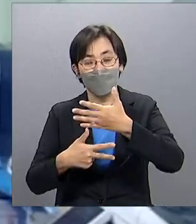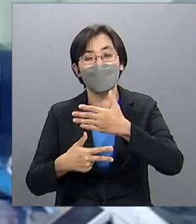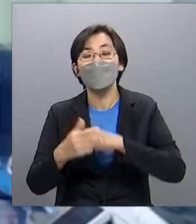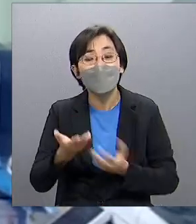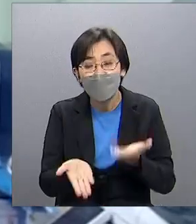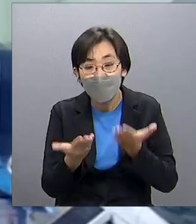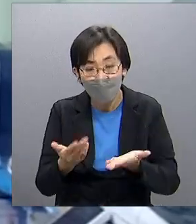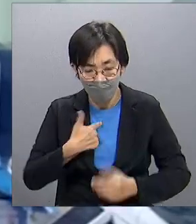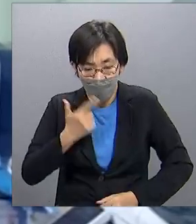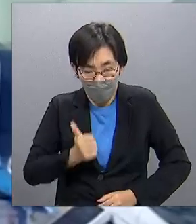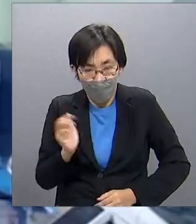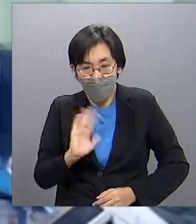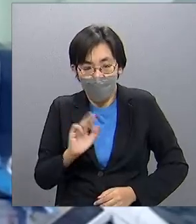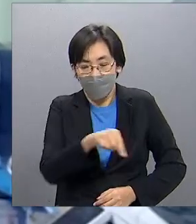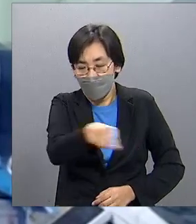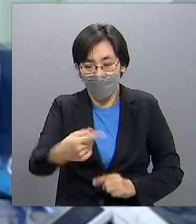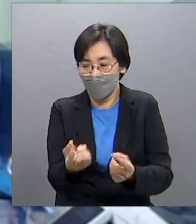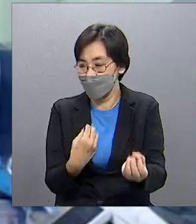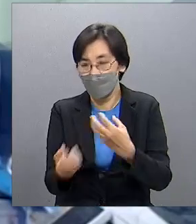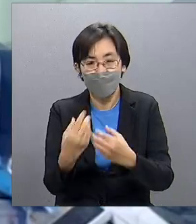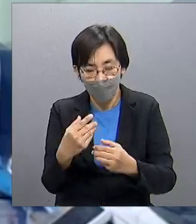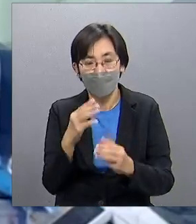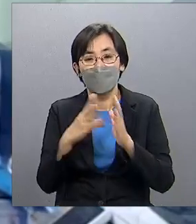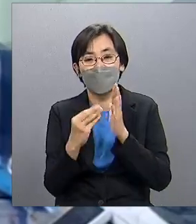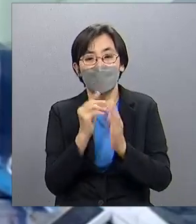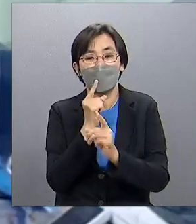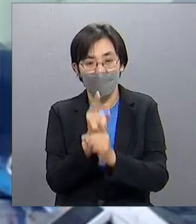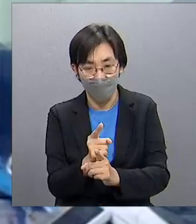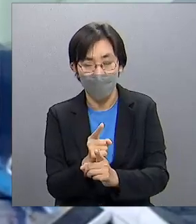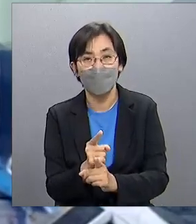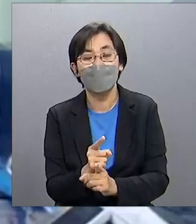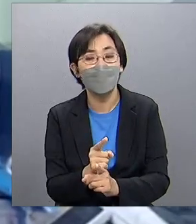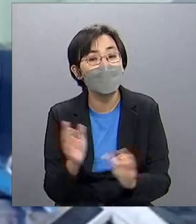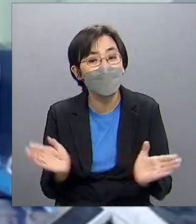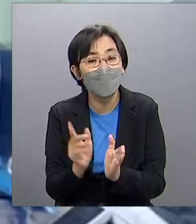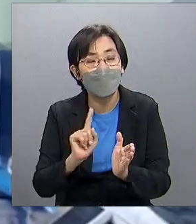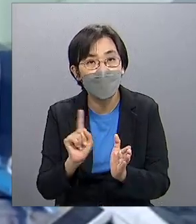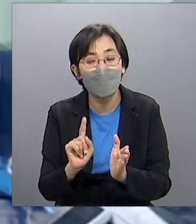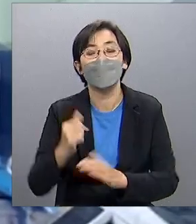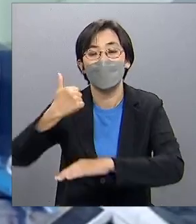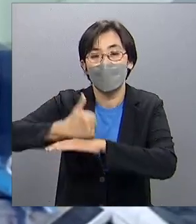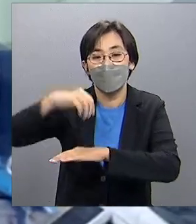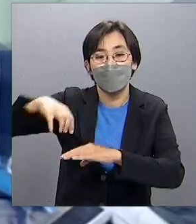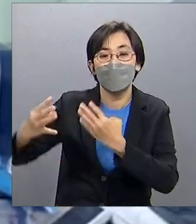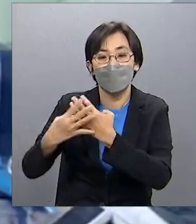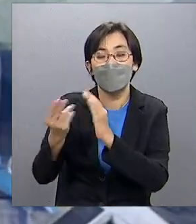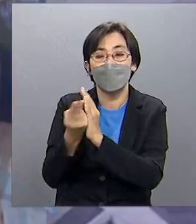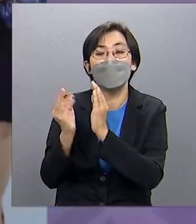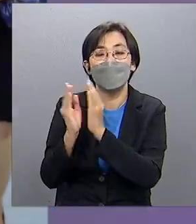องโทษแล้วก็ได้รับการสนับสนุนจากผู้บัญชาการเรือนจำจังหวัดหนองบัวลำภู